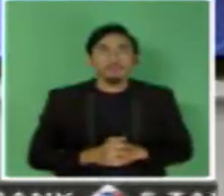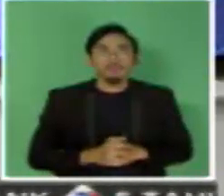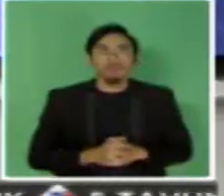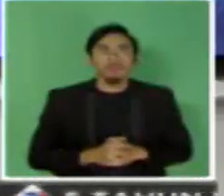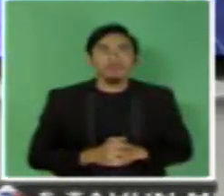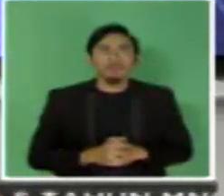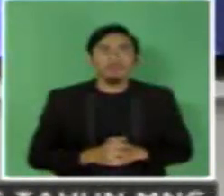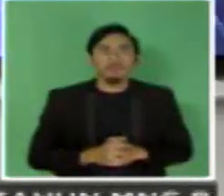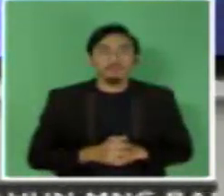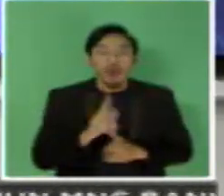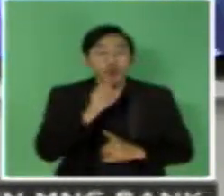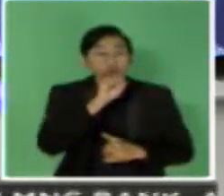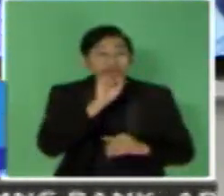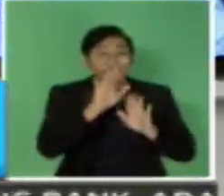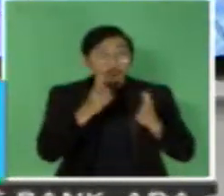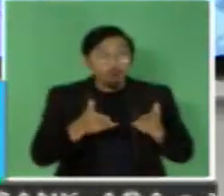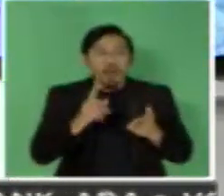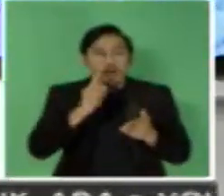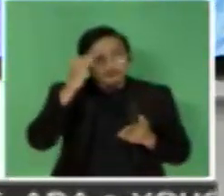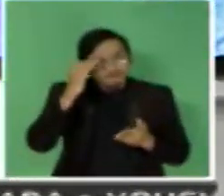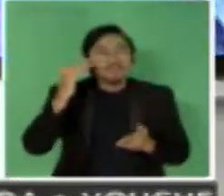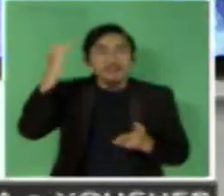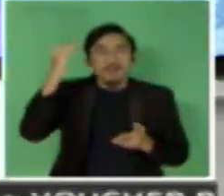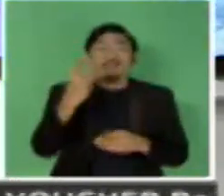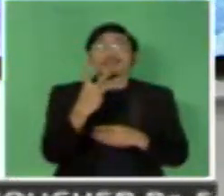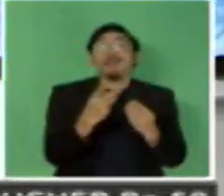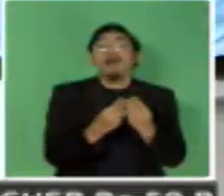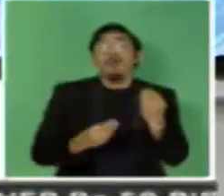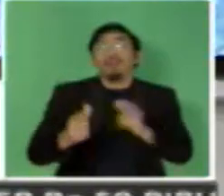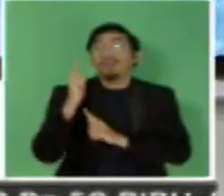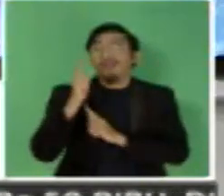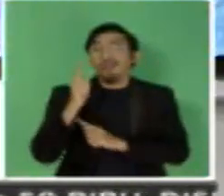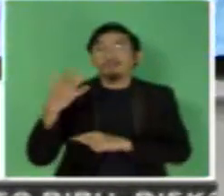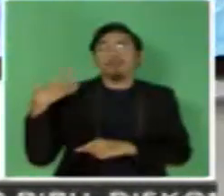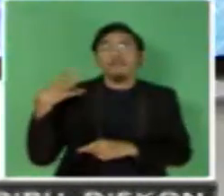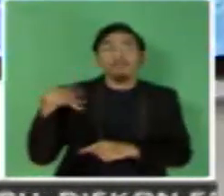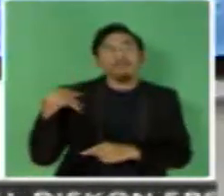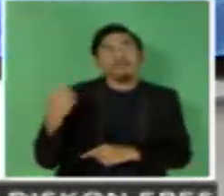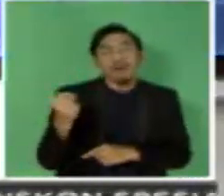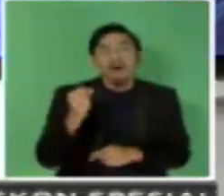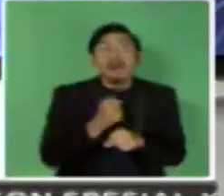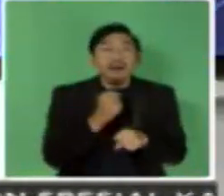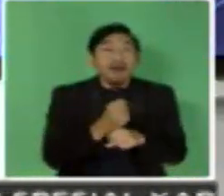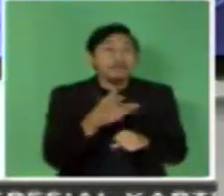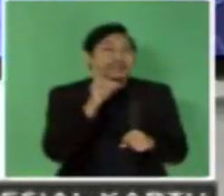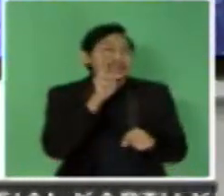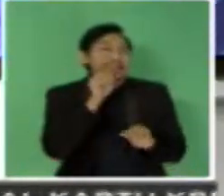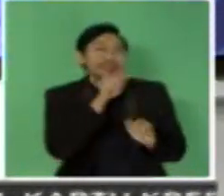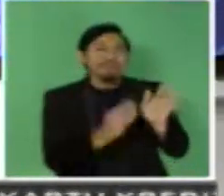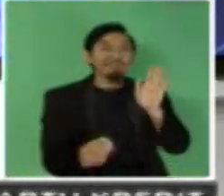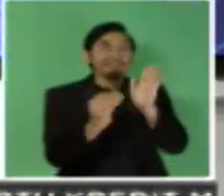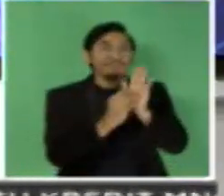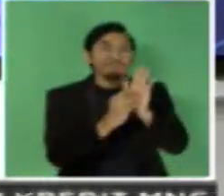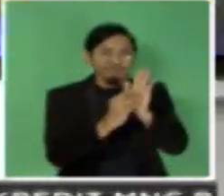Pemirsa, bijaklah dalam berkomentar di media sosial. Tiga anggota TNI kehilangan jabatannya akibat ulah istri mengunggah postingan